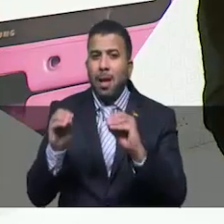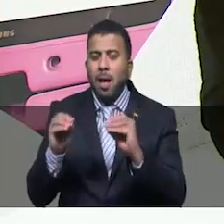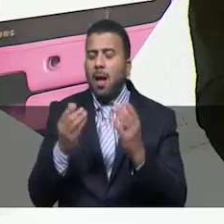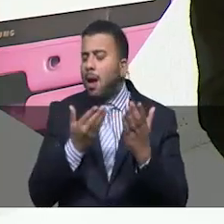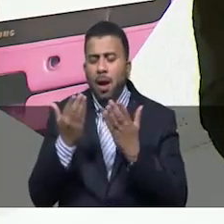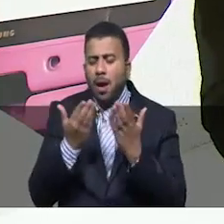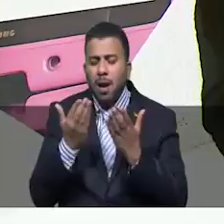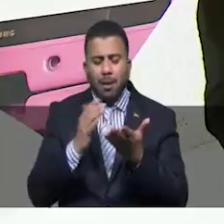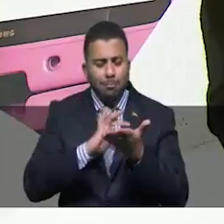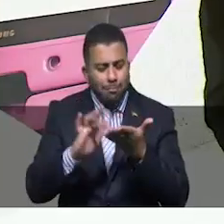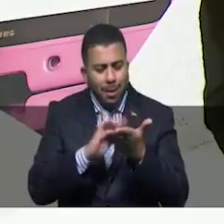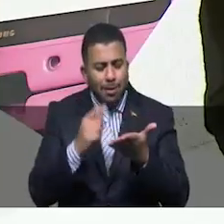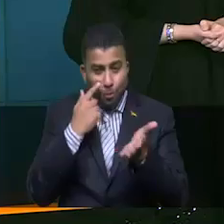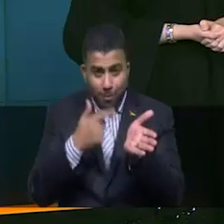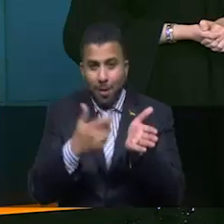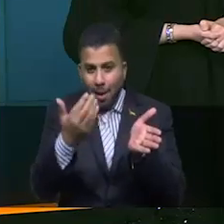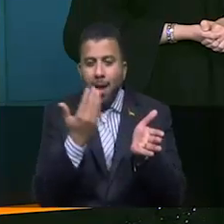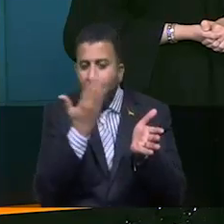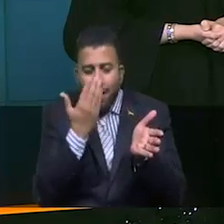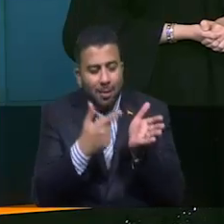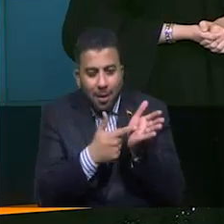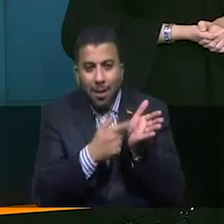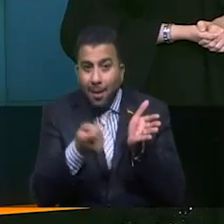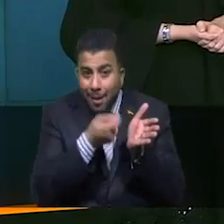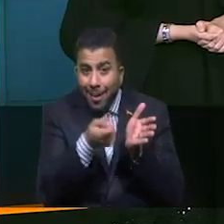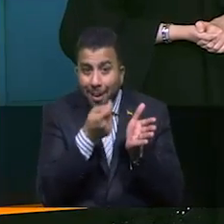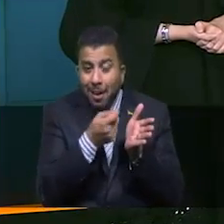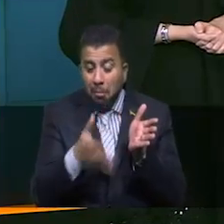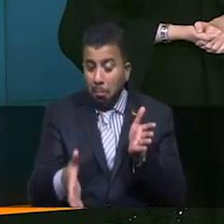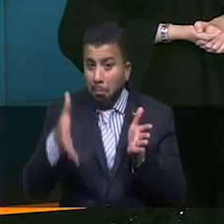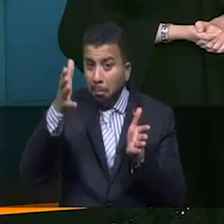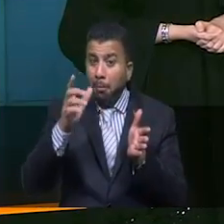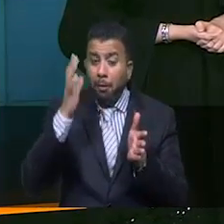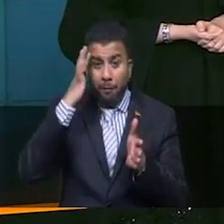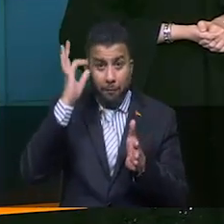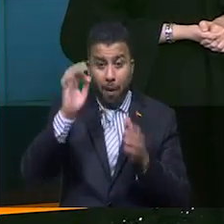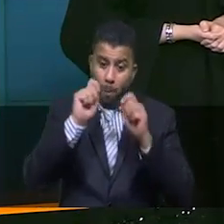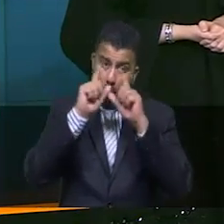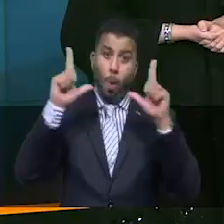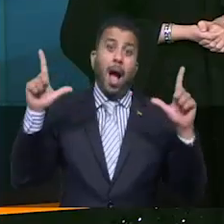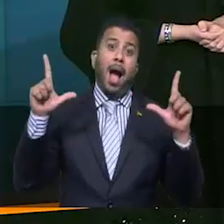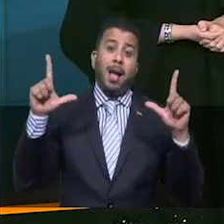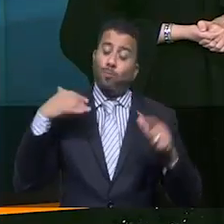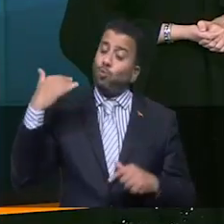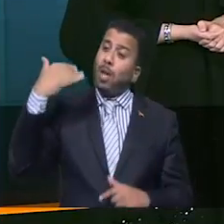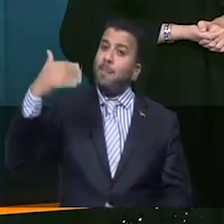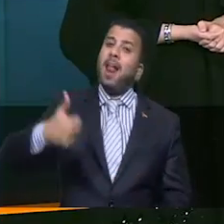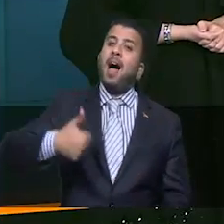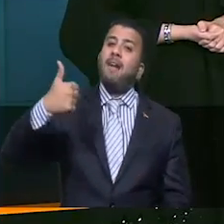والكتابة بالوسائل الذكية كمبادرة كأس لغتي يخلق جيلاً مثقفاً واعياً لمستقبل